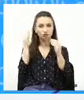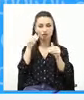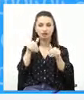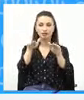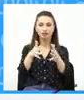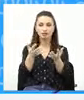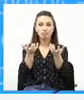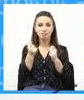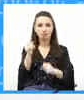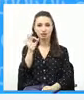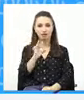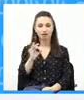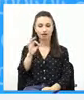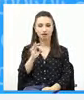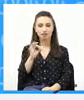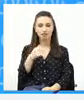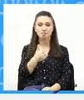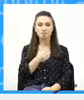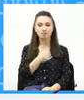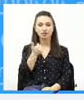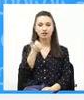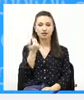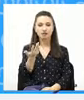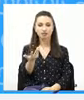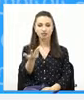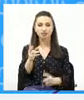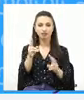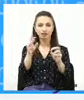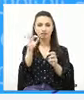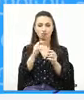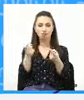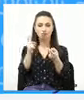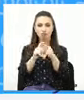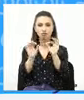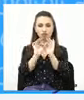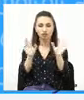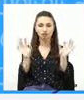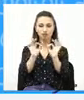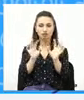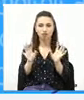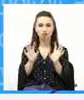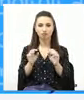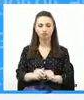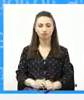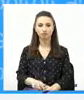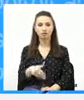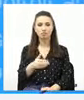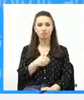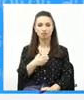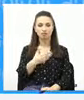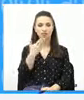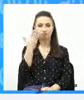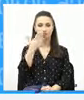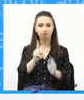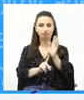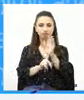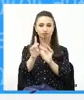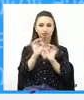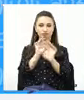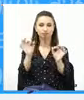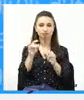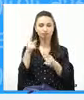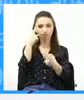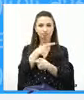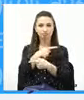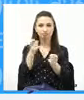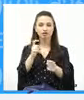ați scotit lebi să mirebas. Minda am de nimă tema șeveho. Minda gânsca de bebi David Scho. Moțo